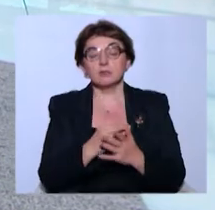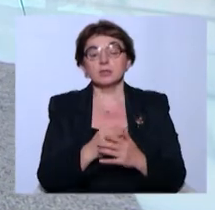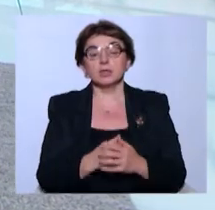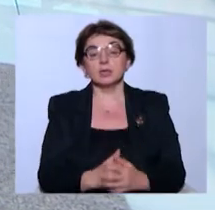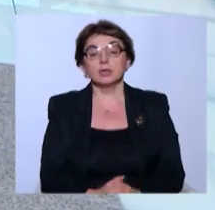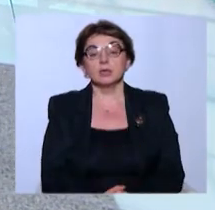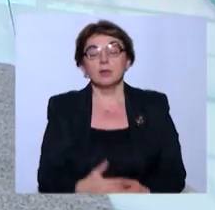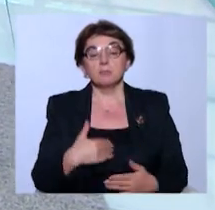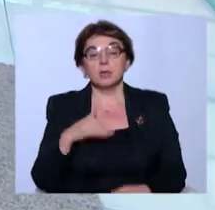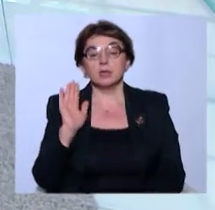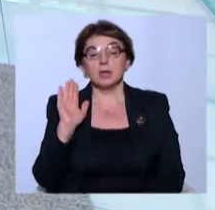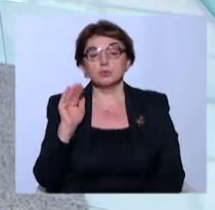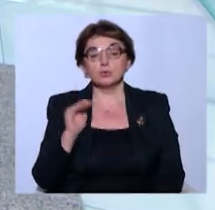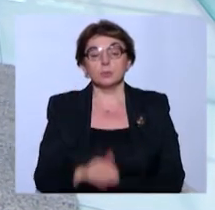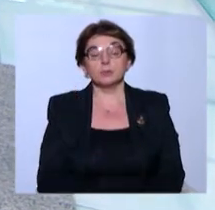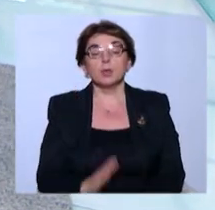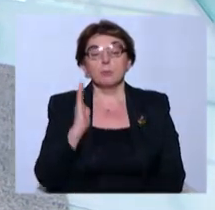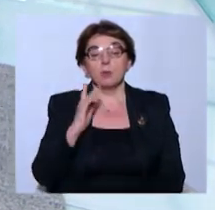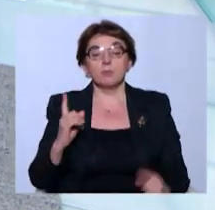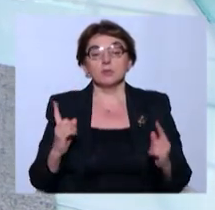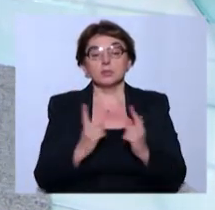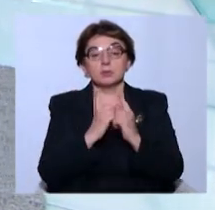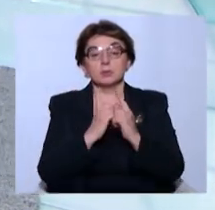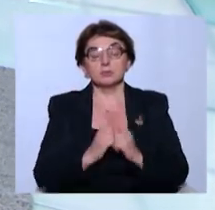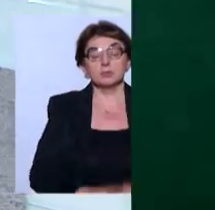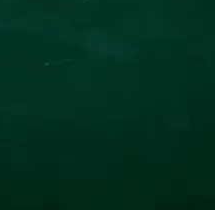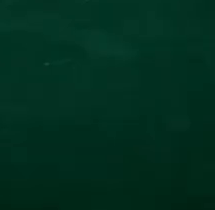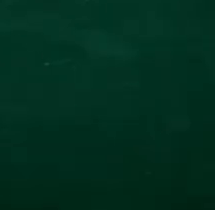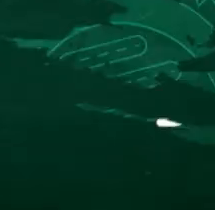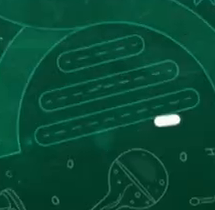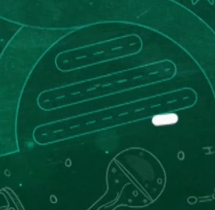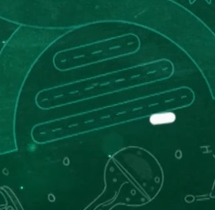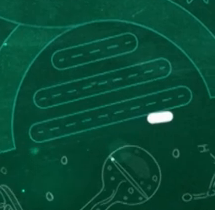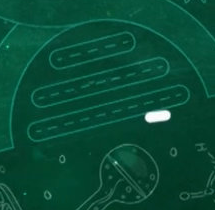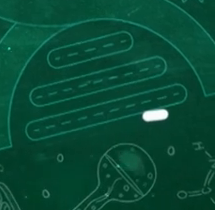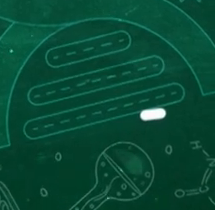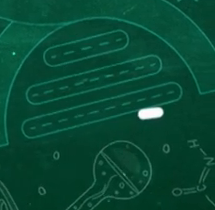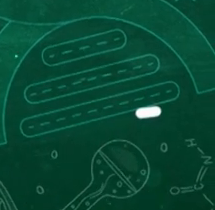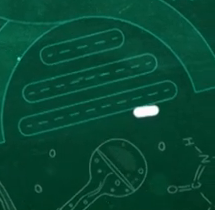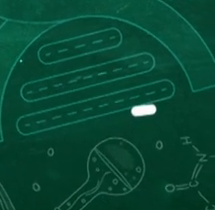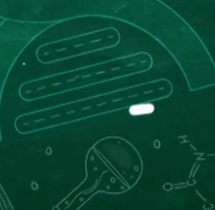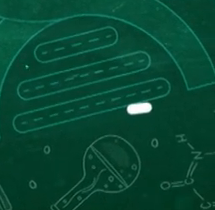გაკვეთილი. მე გემშვიდობებით, მომავალ შეხვედრამდე.